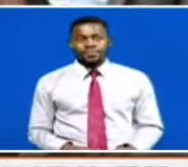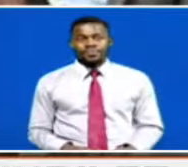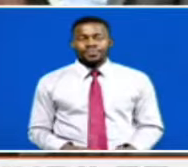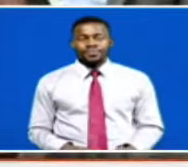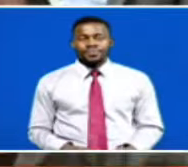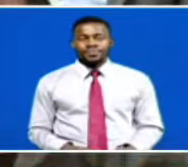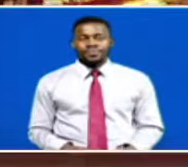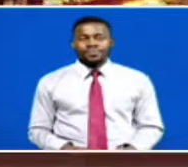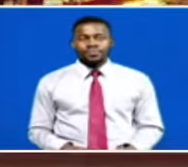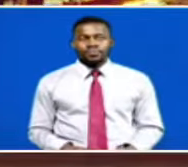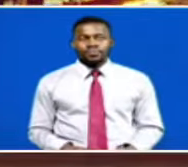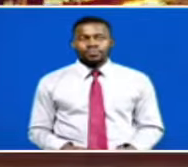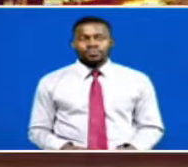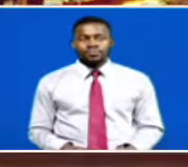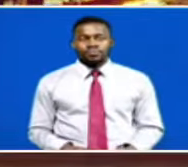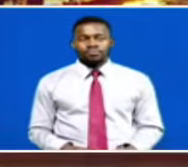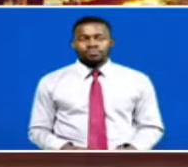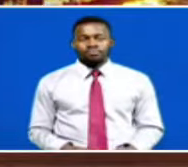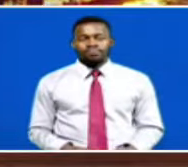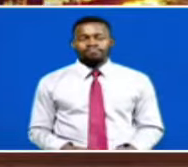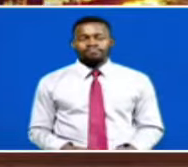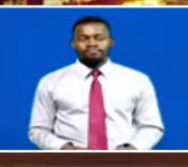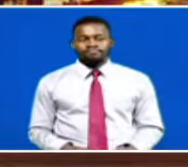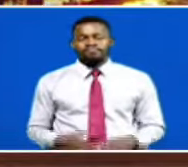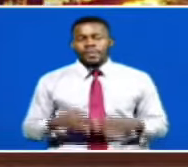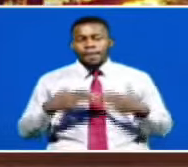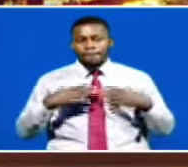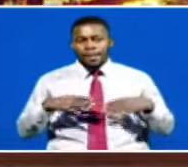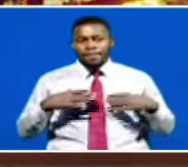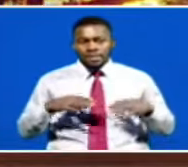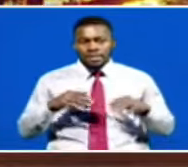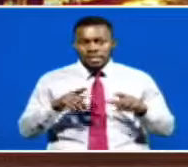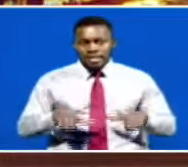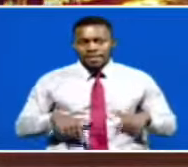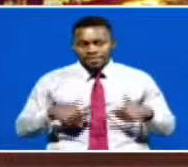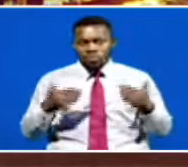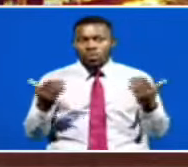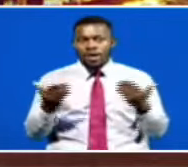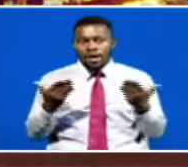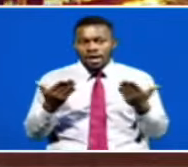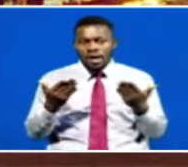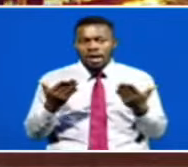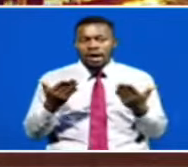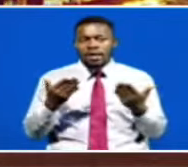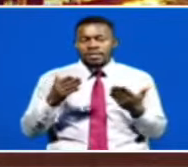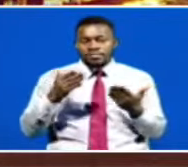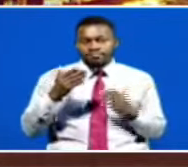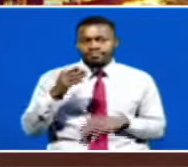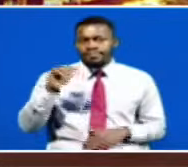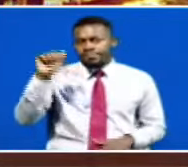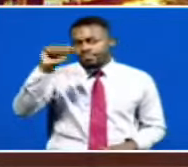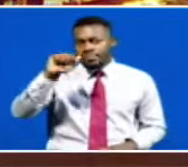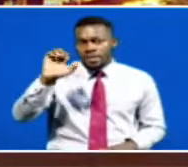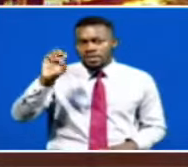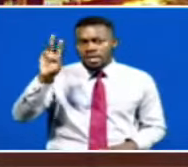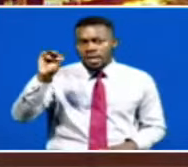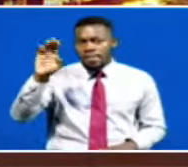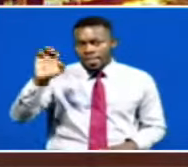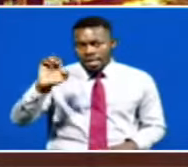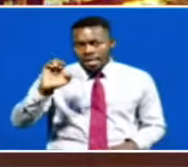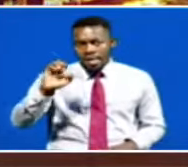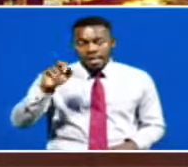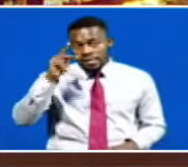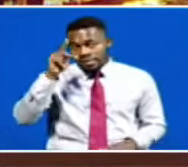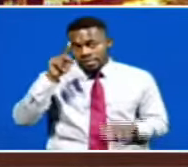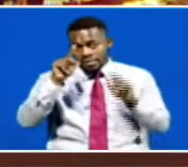Nairobi. Wenyeji wa eneo la Alungo, eneo bunge la Seme hili, kaunti ya Kisumu pale, wanaishi kwa hofu kufuatia